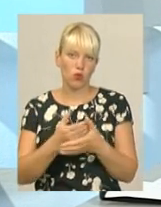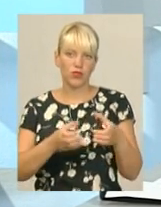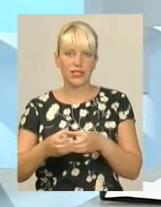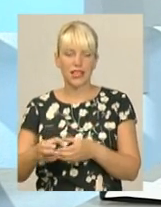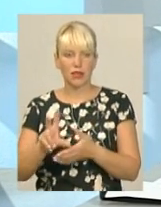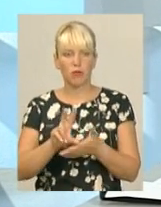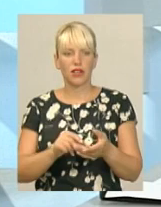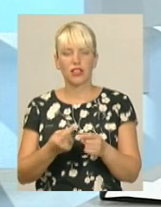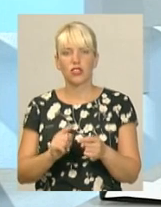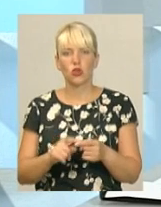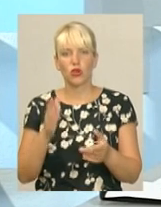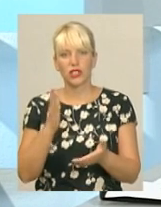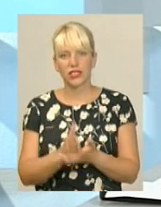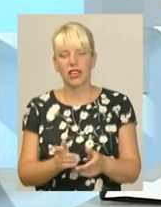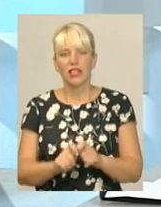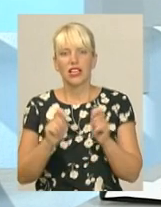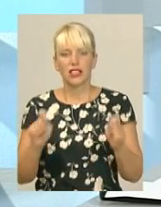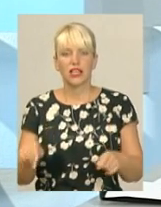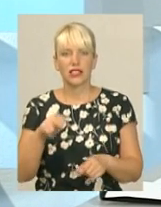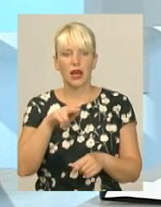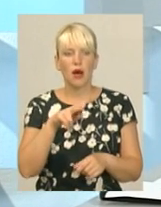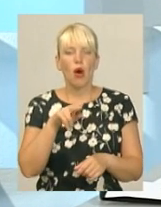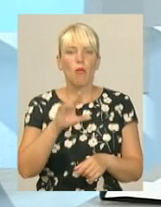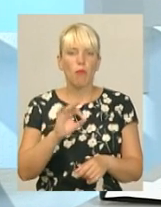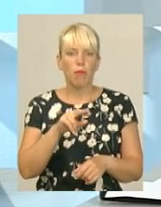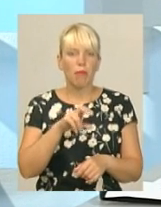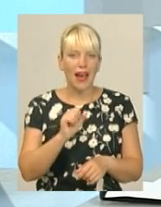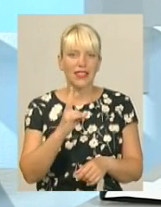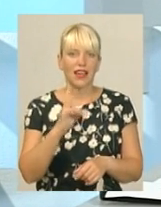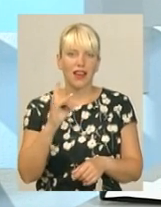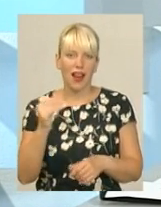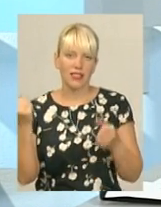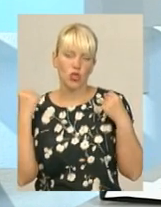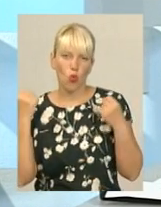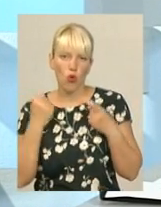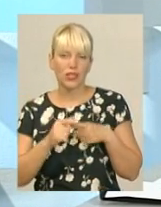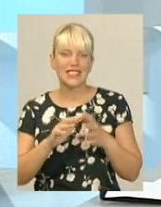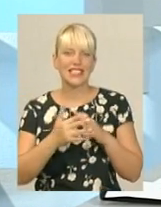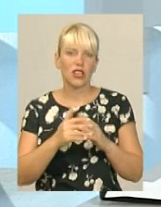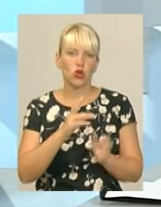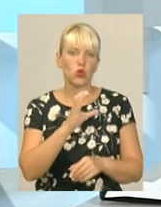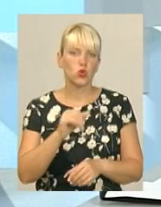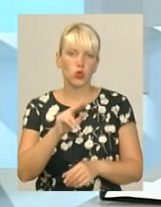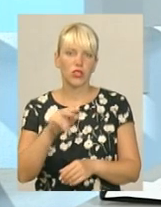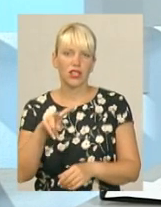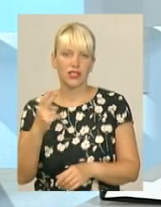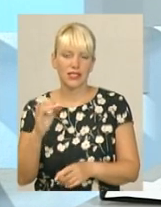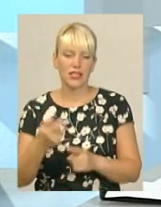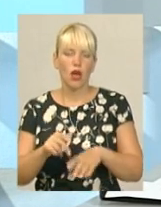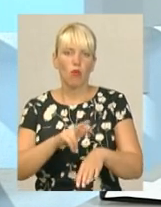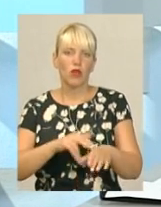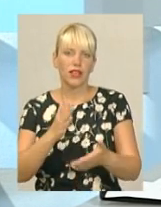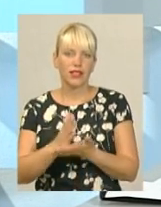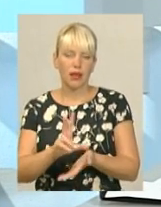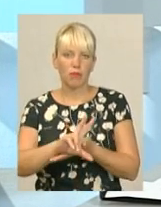відкриття секції по панкратіону в селі Судилки Шепетівського району. Тим більше, що поліцейські є яскравим прикладом в